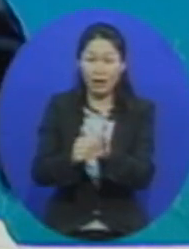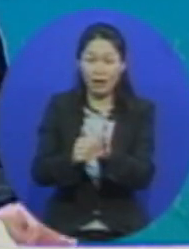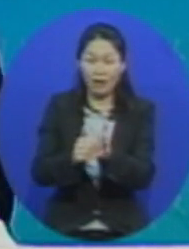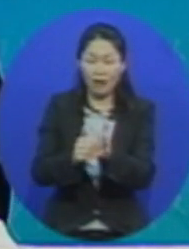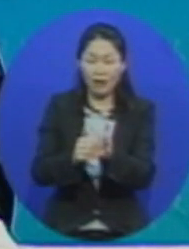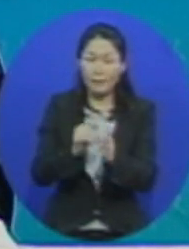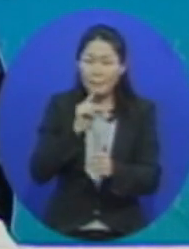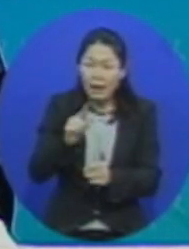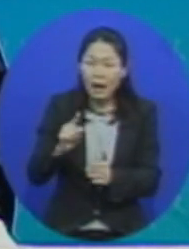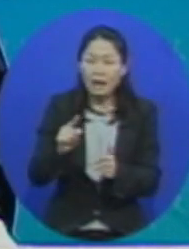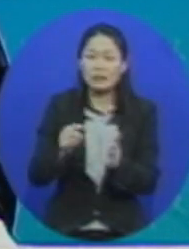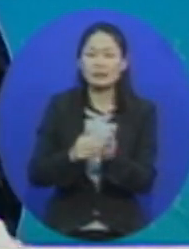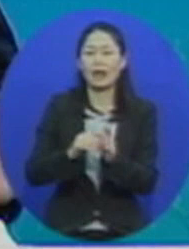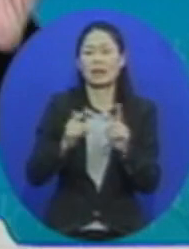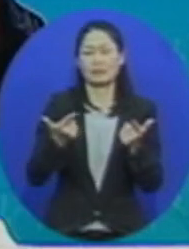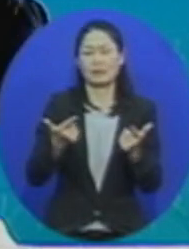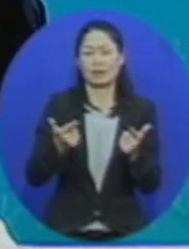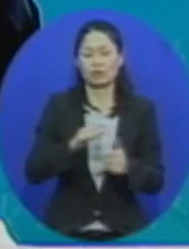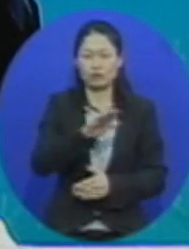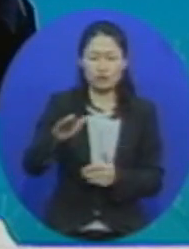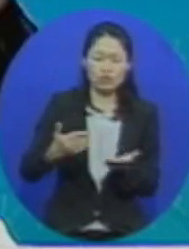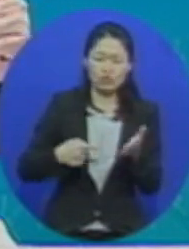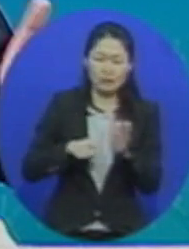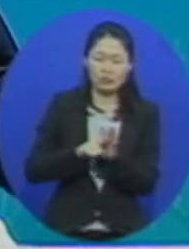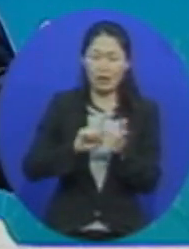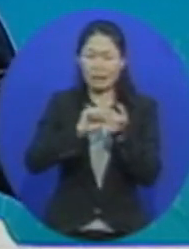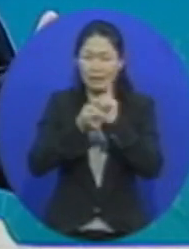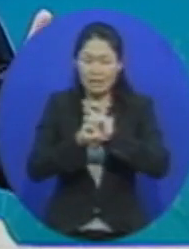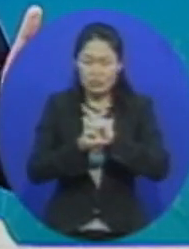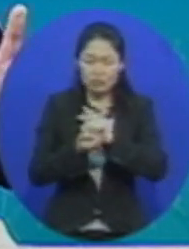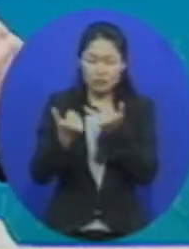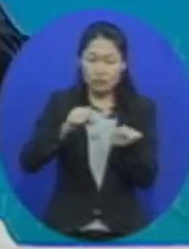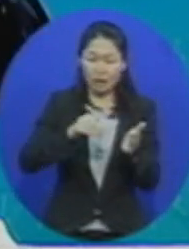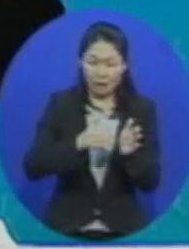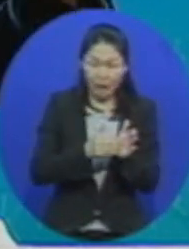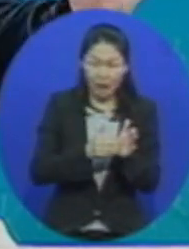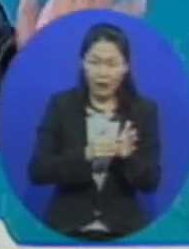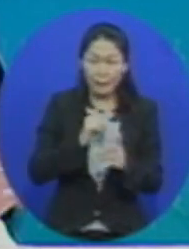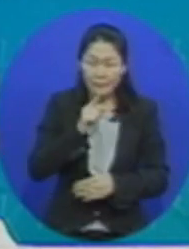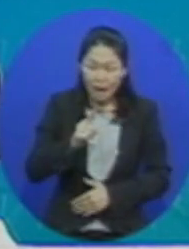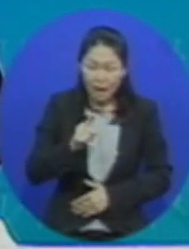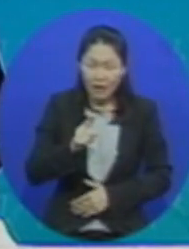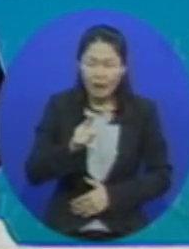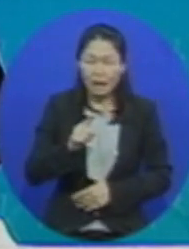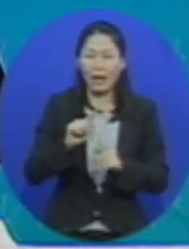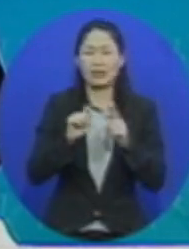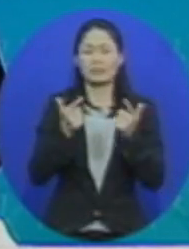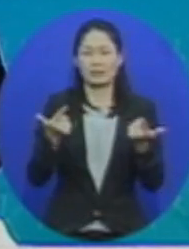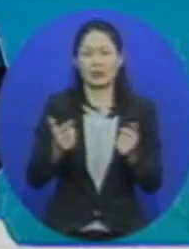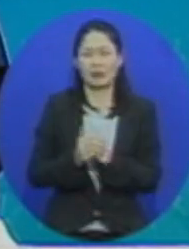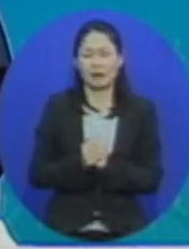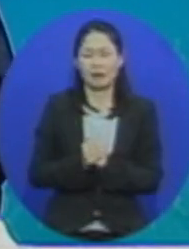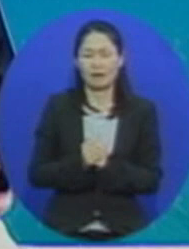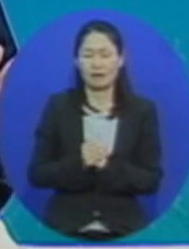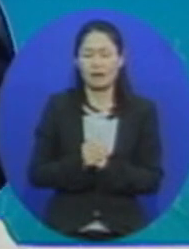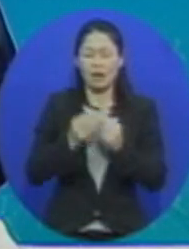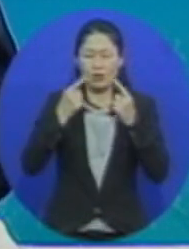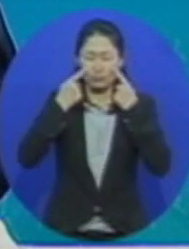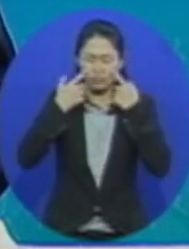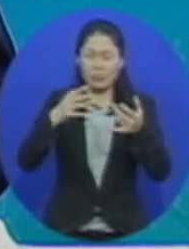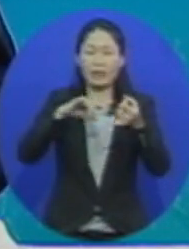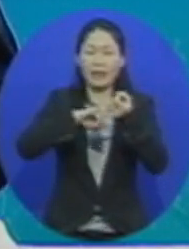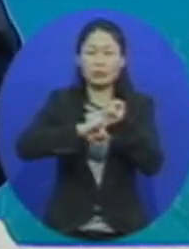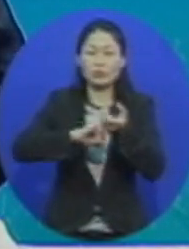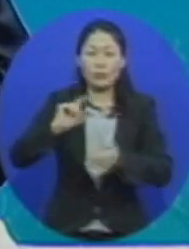고만 말씀하시지 않았습니다 우리를 위해서 대신 죽어 주식에 따 그렇지만 말씀하시지 않았어요 분명히